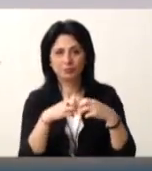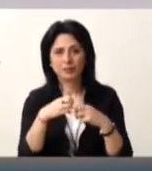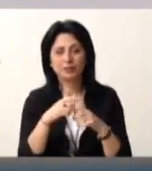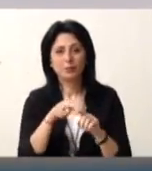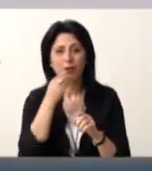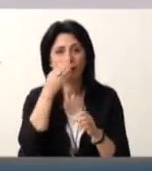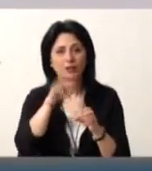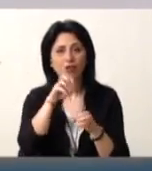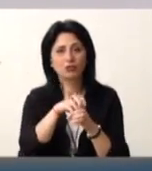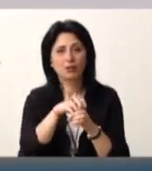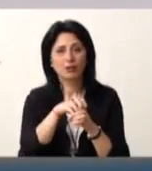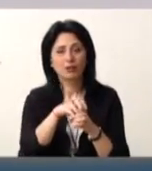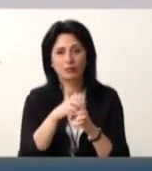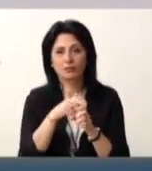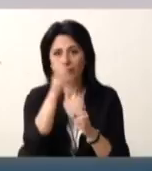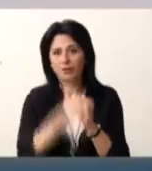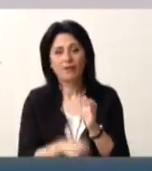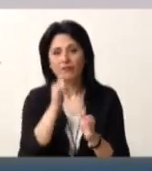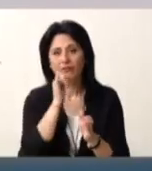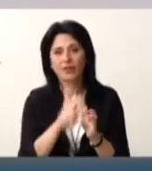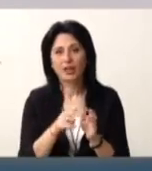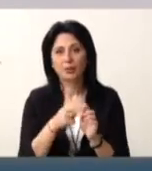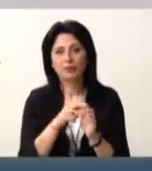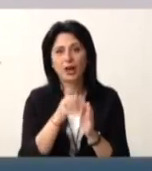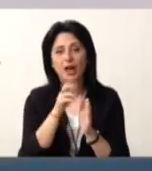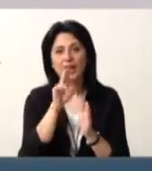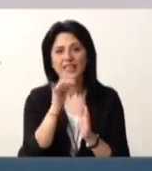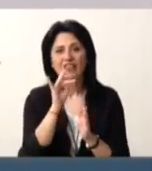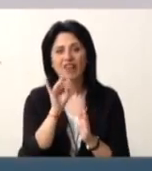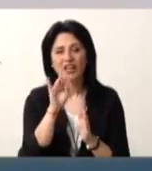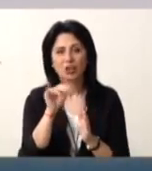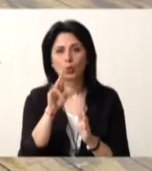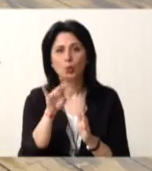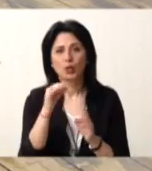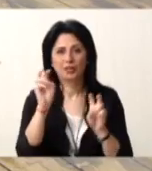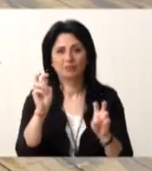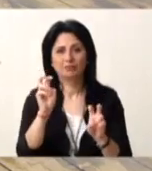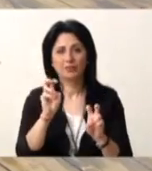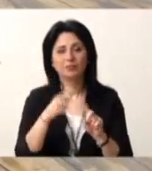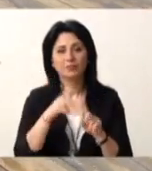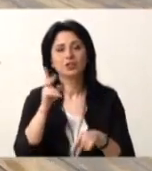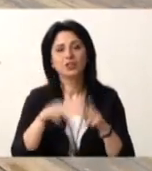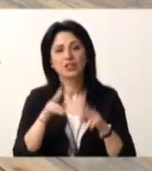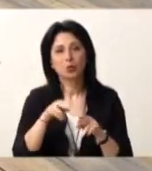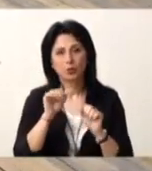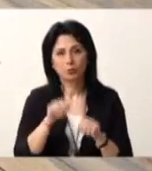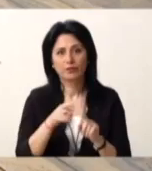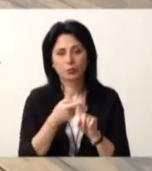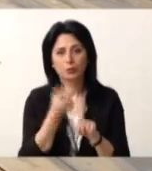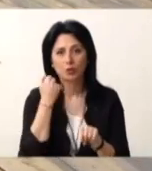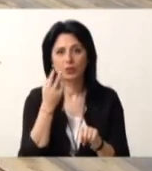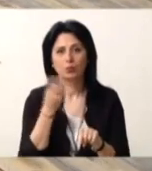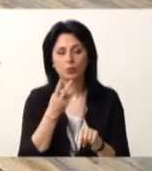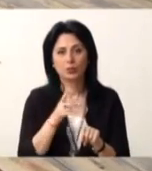და ასევე მუცლის ნაწილში. ამის მიხედვით საყლაპავის დივერტიკულების ქირურგიული ჩარევაც და მათი მოცილებაც